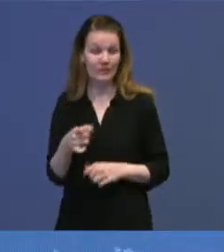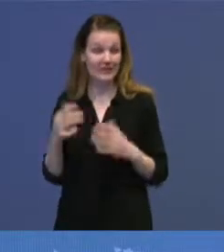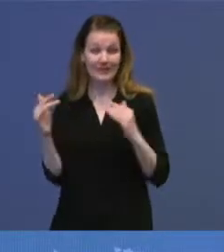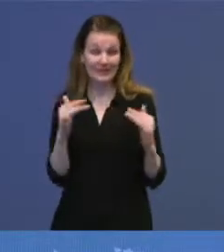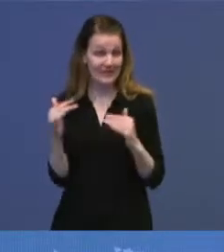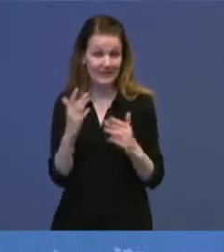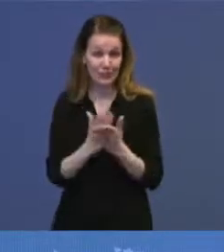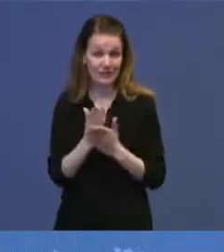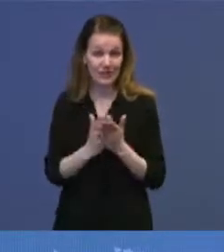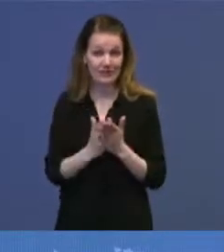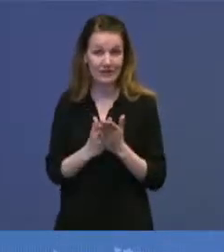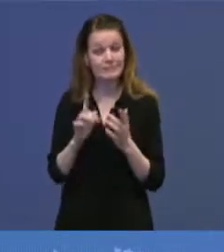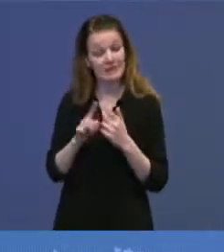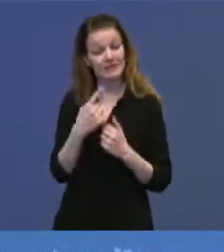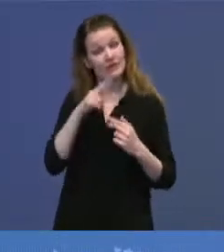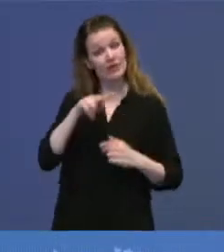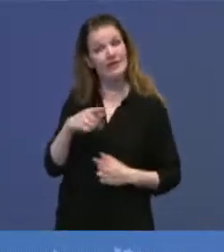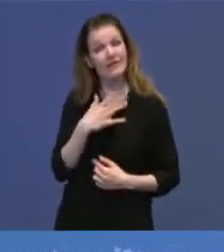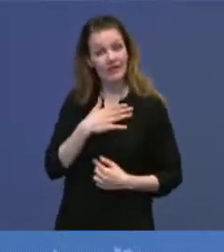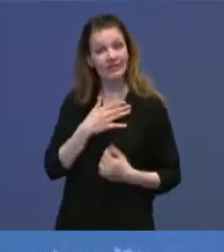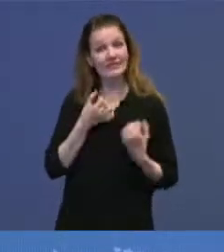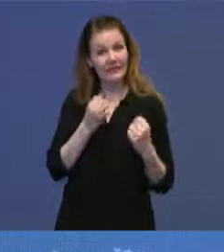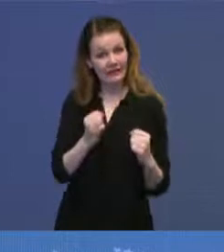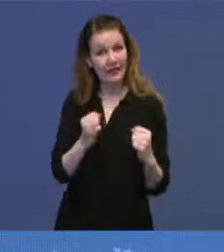det ble tatt tiltak i Norge, og det var